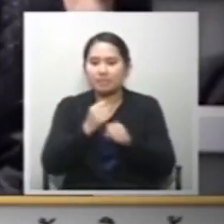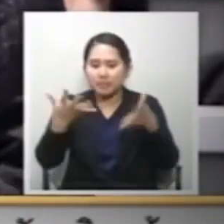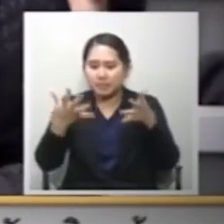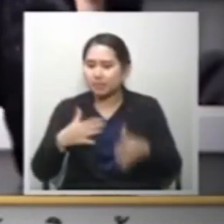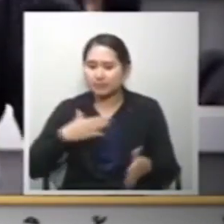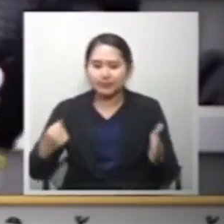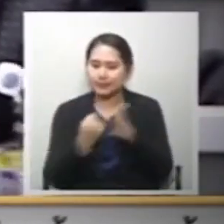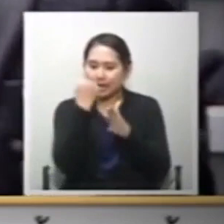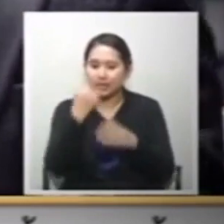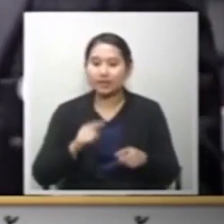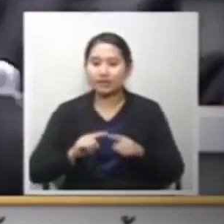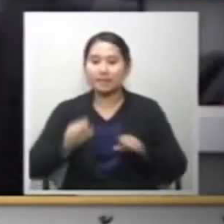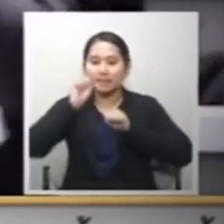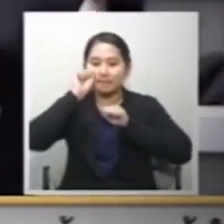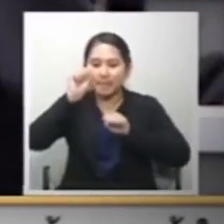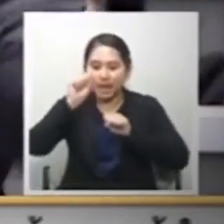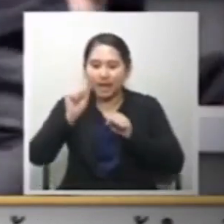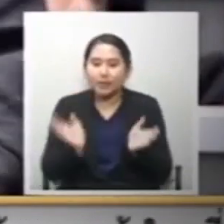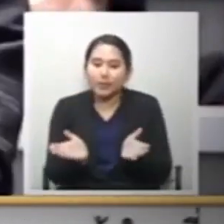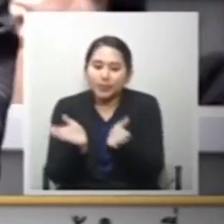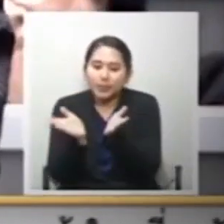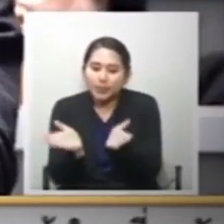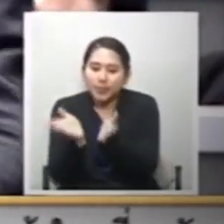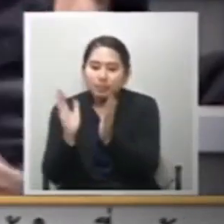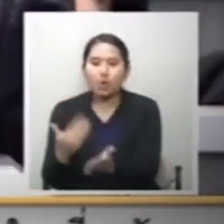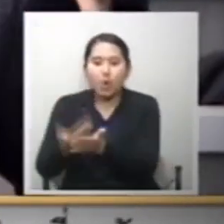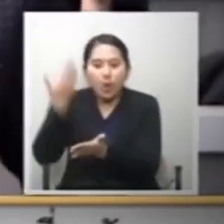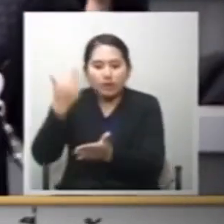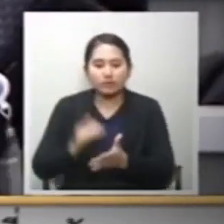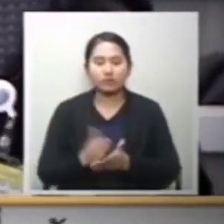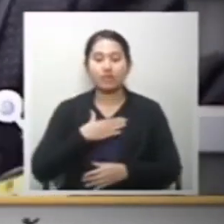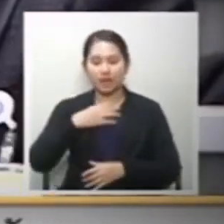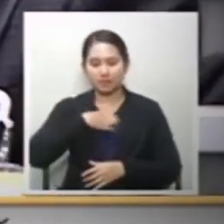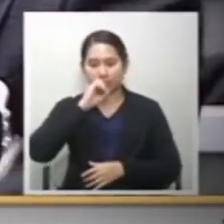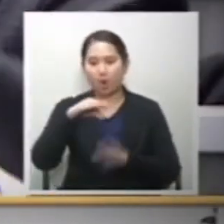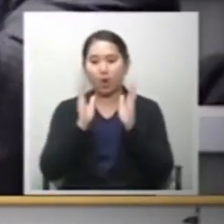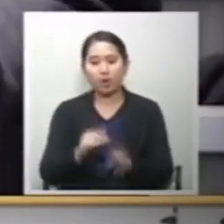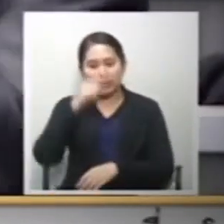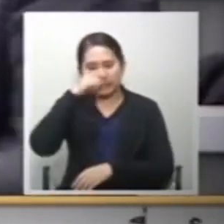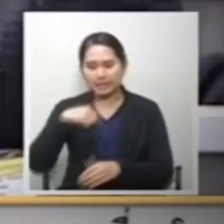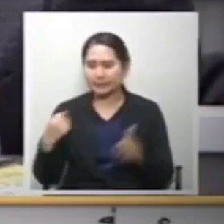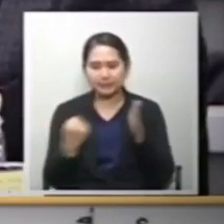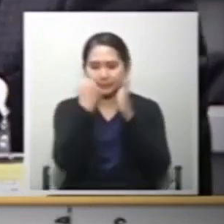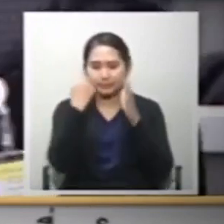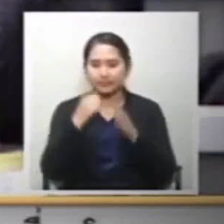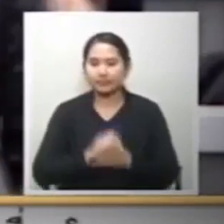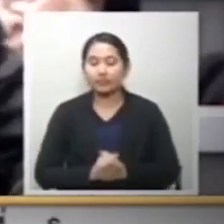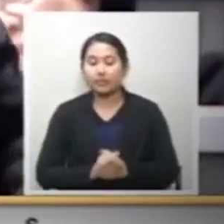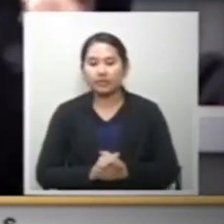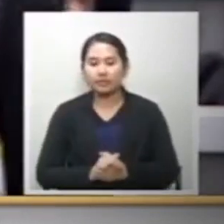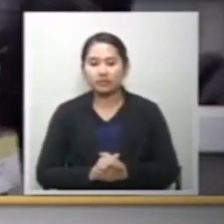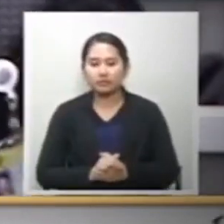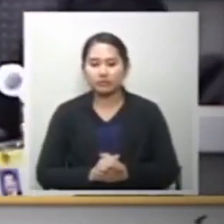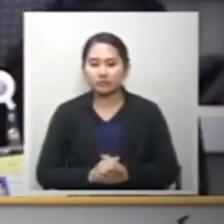ากแต่ไปประกาศมาตรา44อุ้มเจ้าสัวนี่คือสิ่งที่ผมอยากจะบอกคนไทยทั้งประเทศว่ามันน่าเสียดายทุบโต๊ะเลยครับ